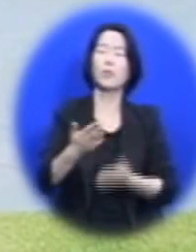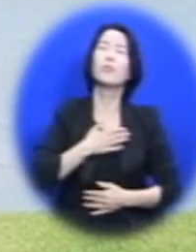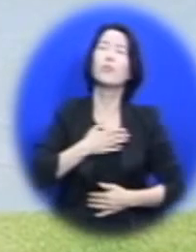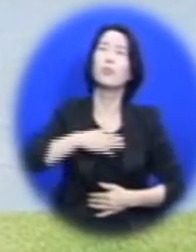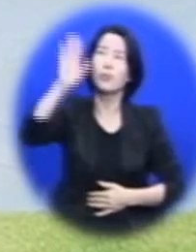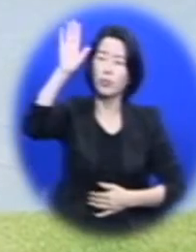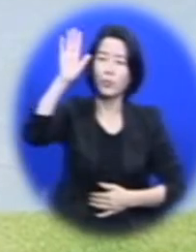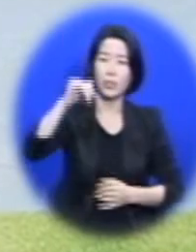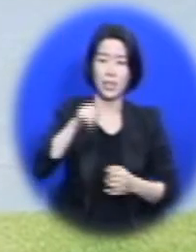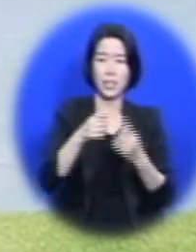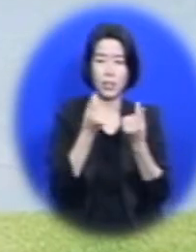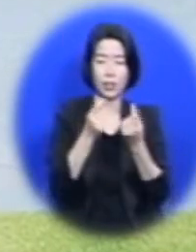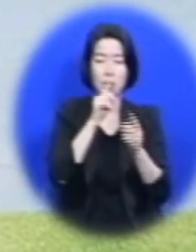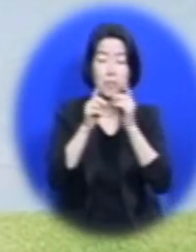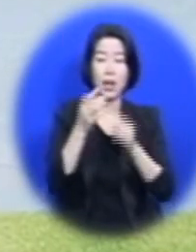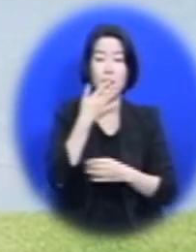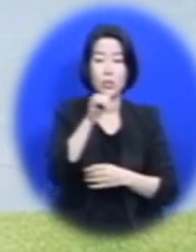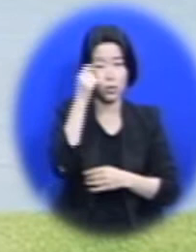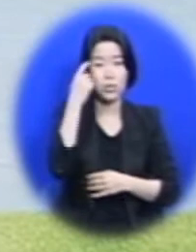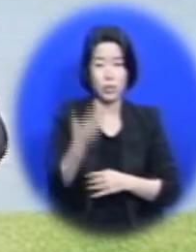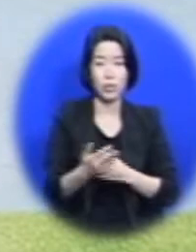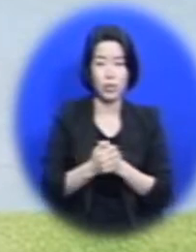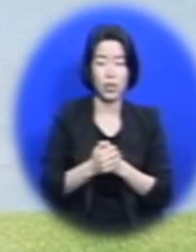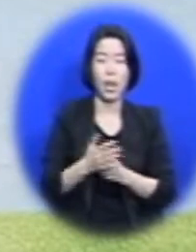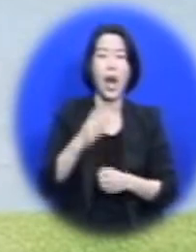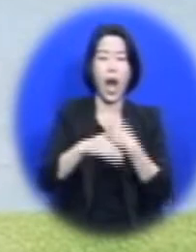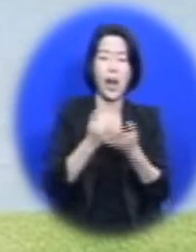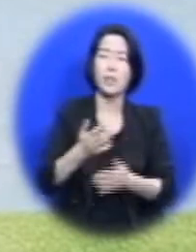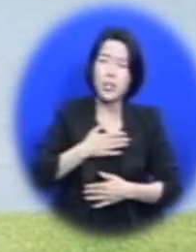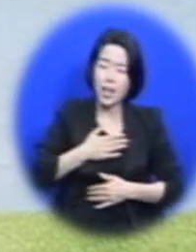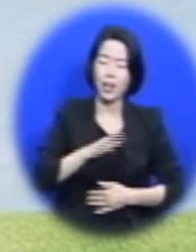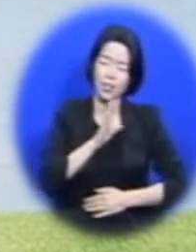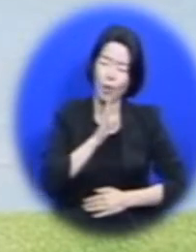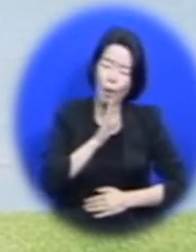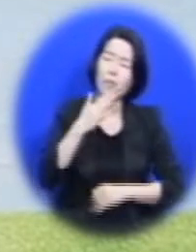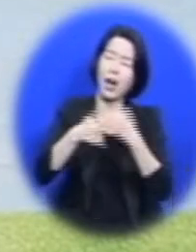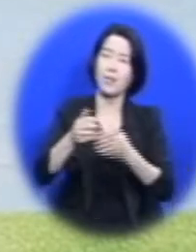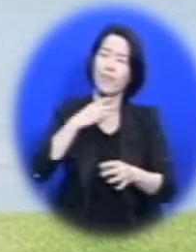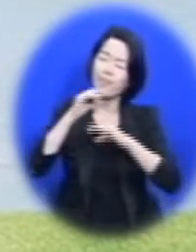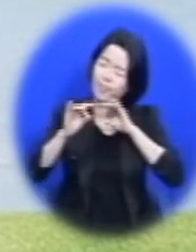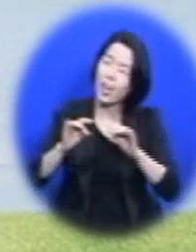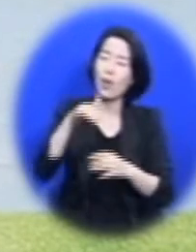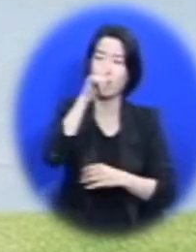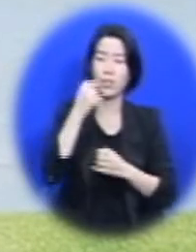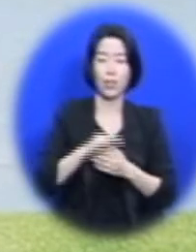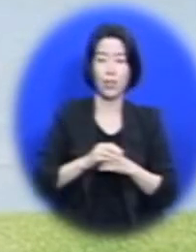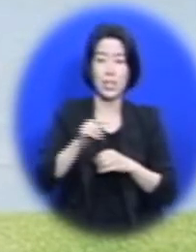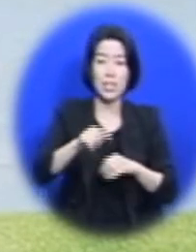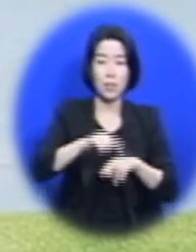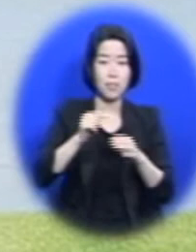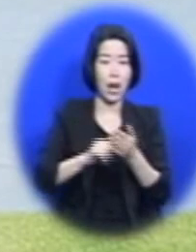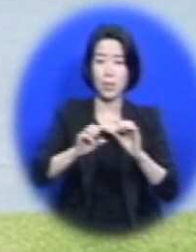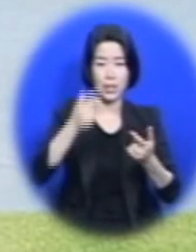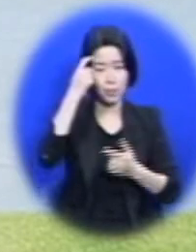저예요, 그렇게 말씀하고 싶지 않겠습니까? 하나님 제가 정말 주님을 갈망하고 있어요, 그런 심정이지